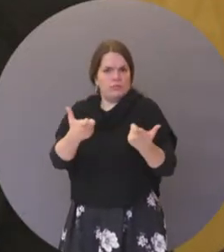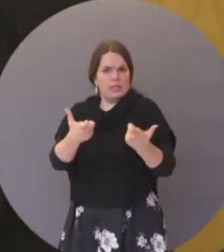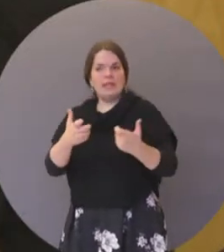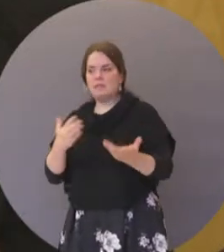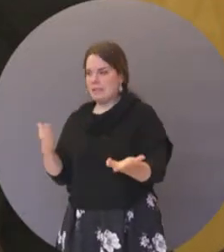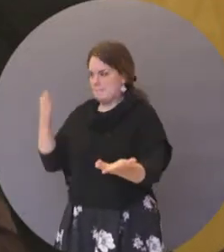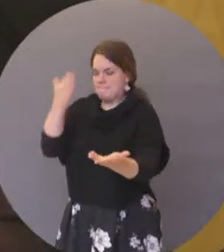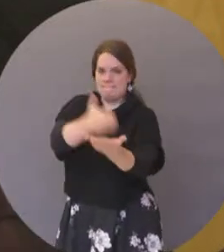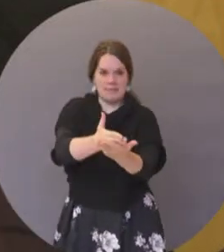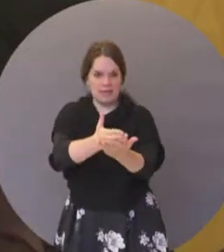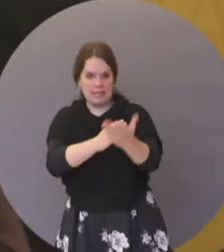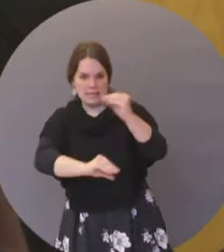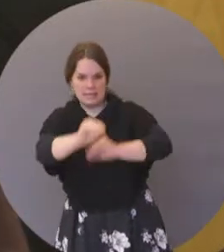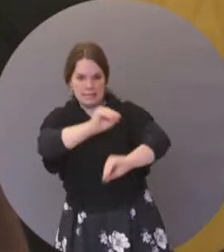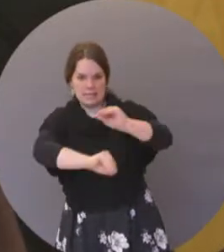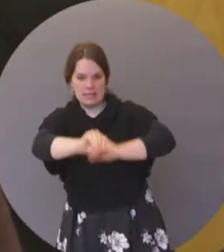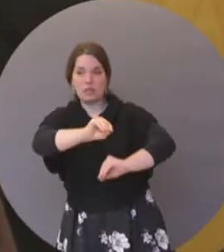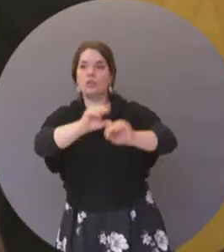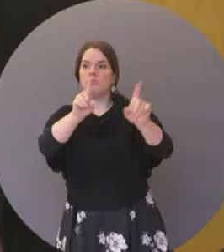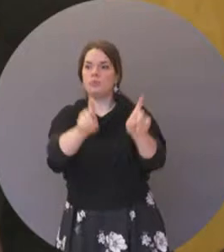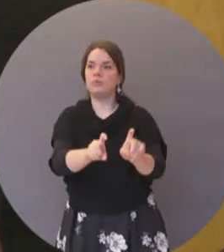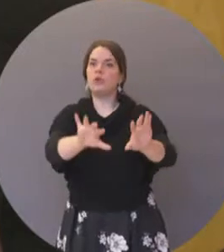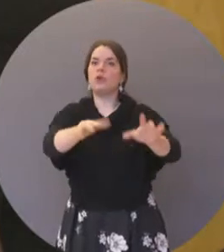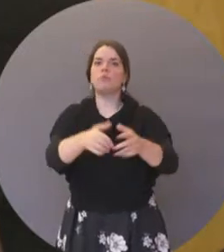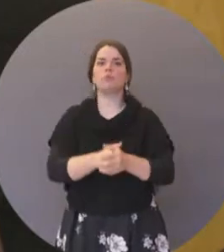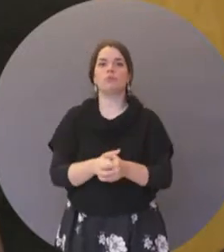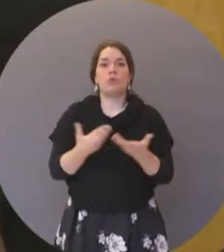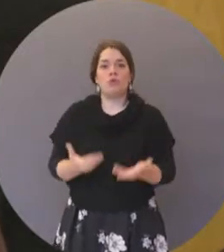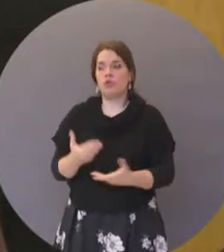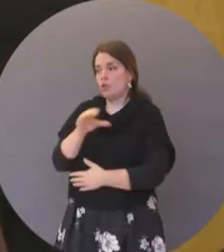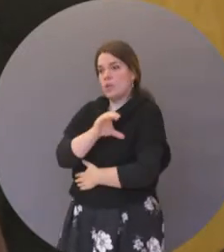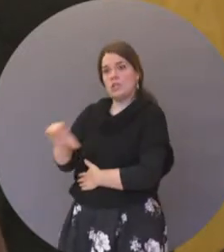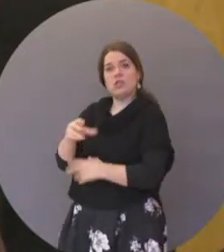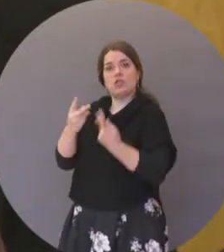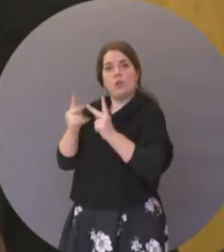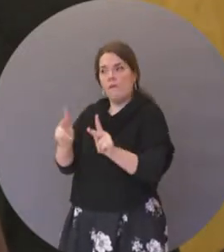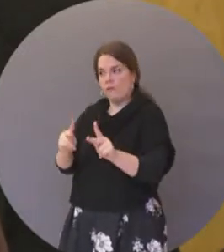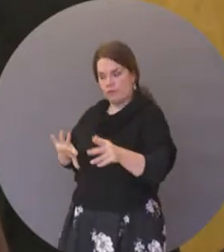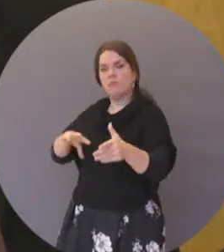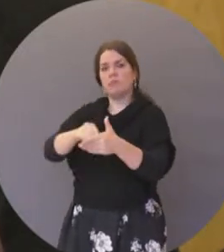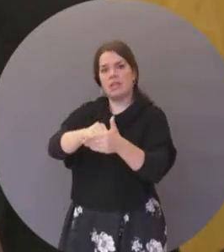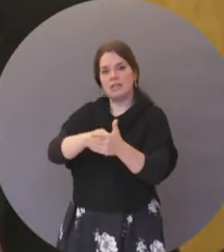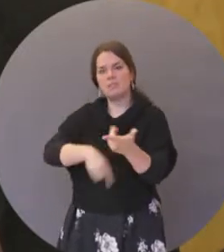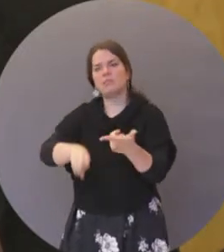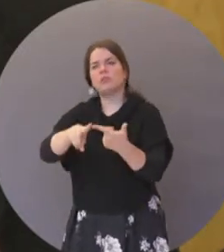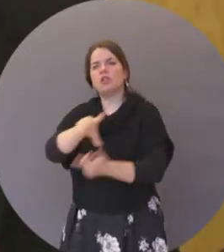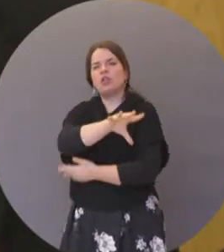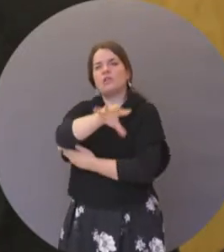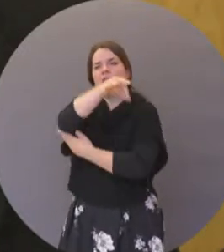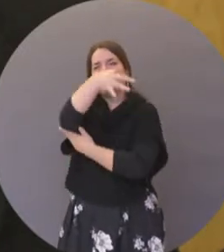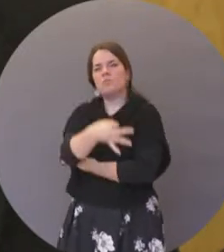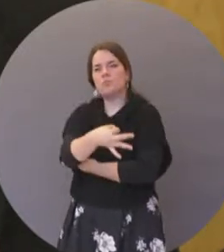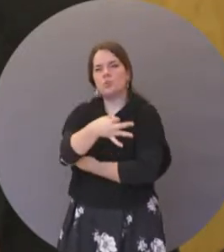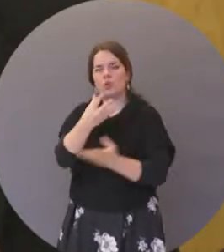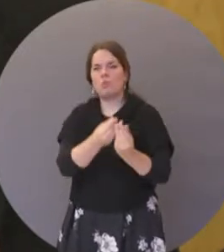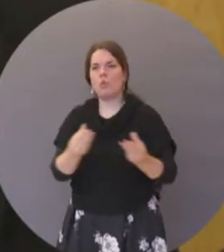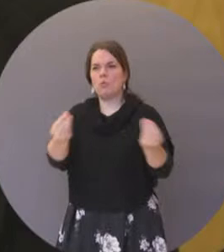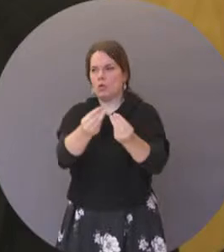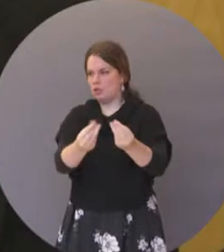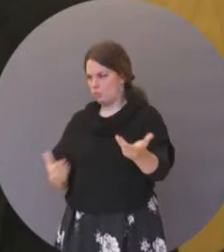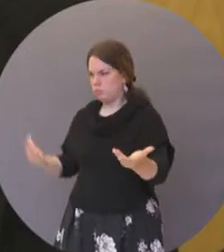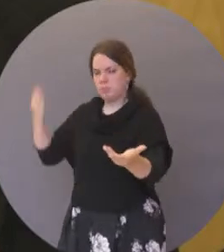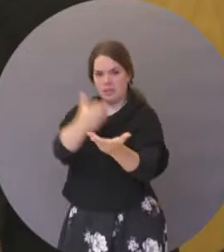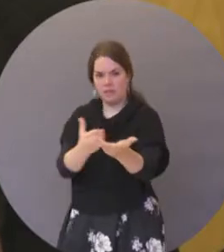à ce jour sans collectivités sont engagées dans la mise en oeuvre de cet outil et 35% de la population de notre pays est couverte par ce